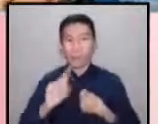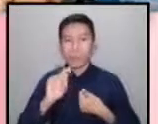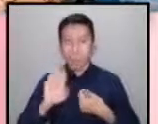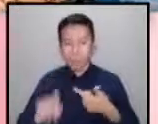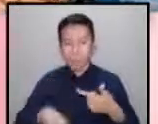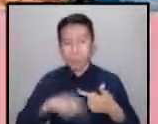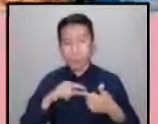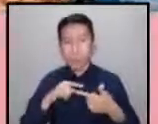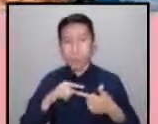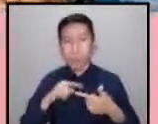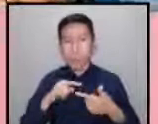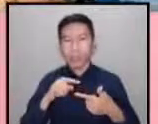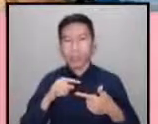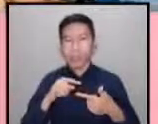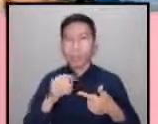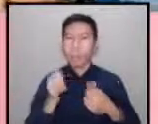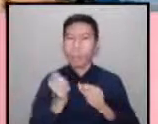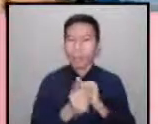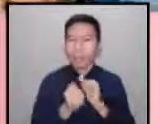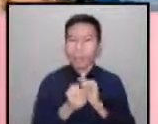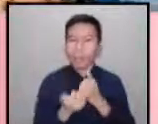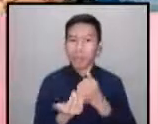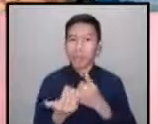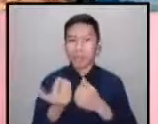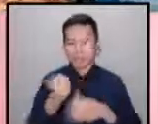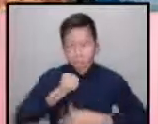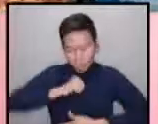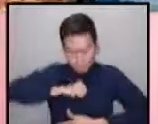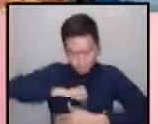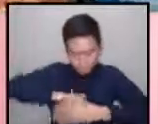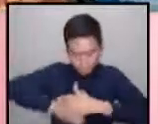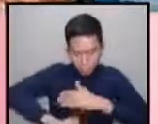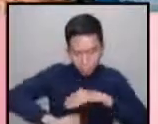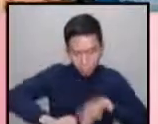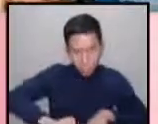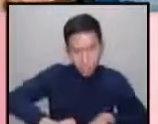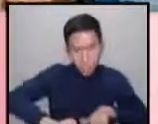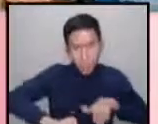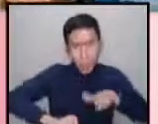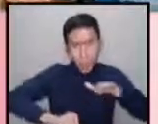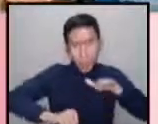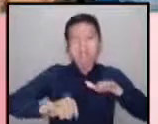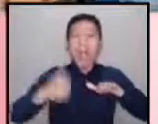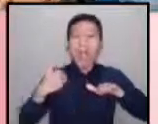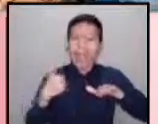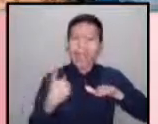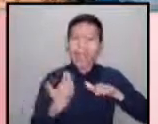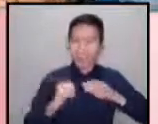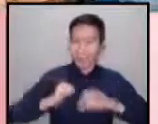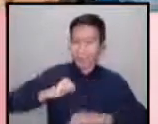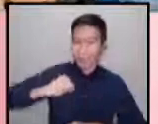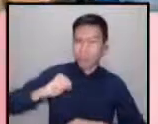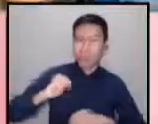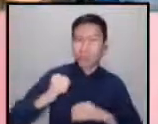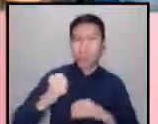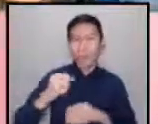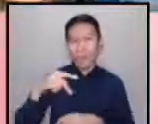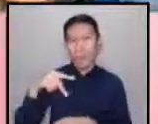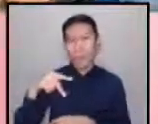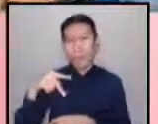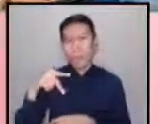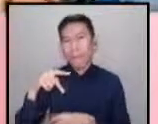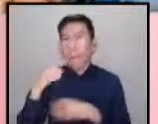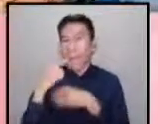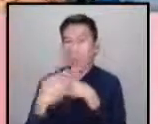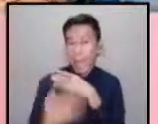saan binigay sa atin mula ng ating pagkabata, which is the first defense, yung mga WBC, platelets. Yung pangalawa,